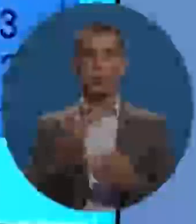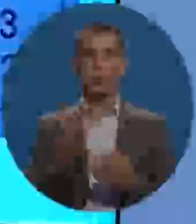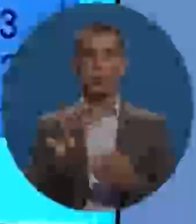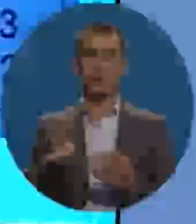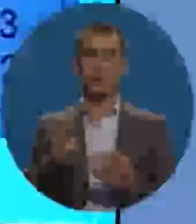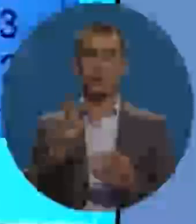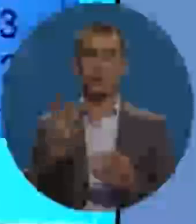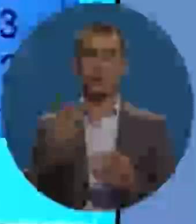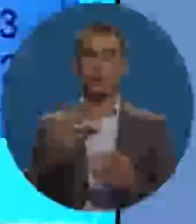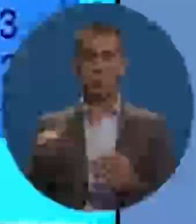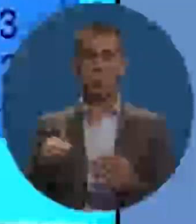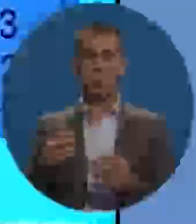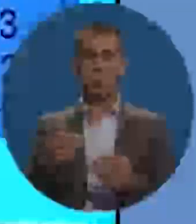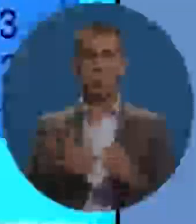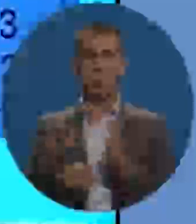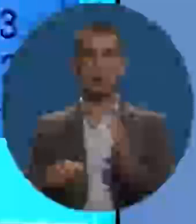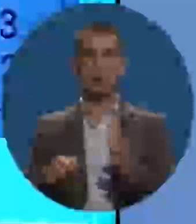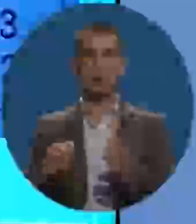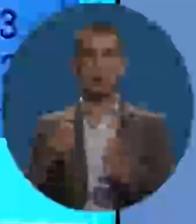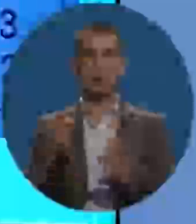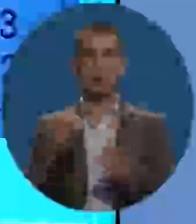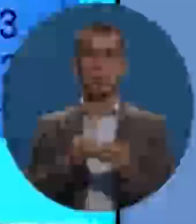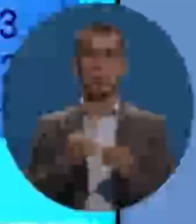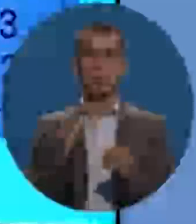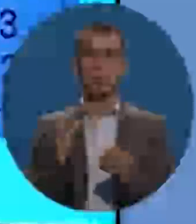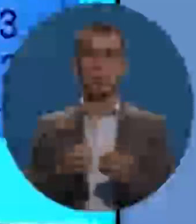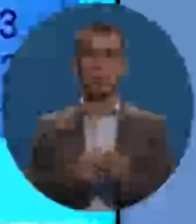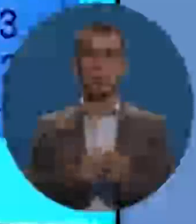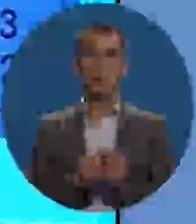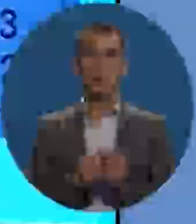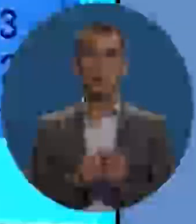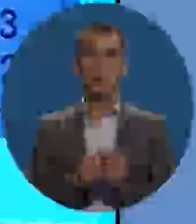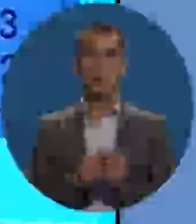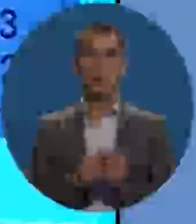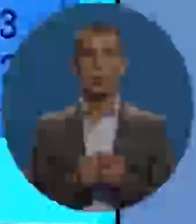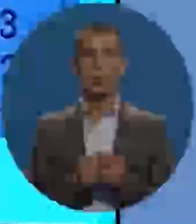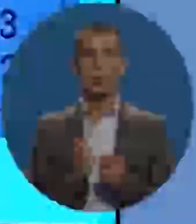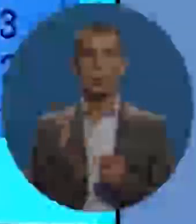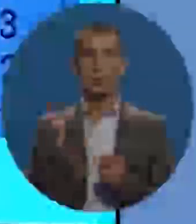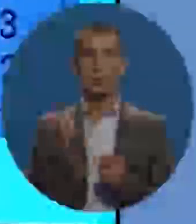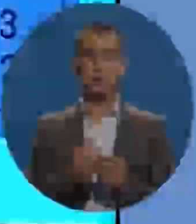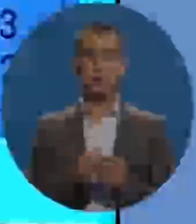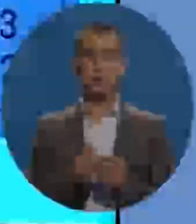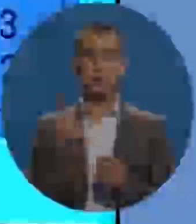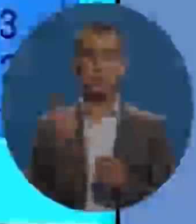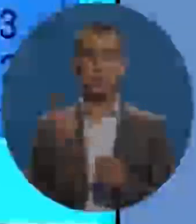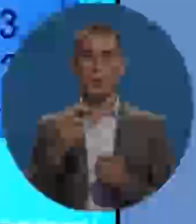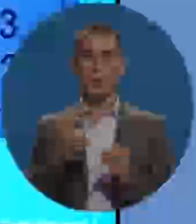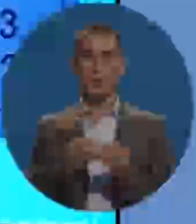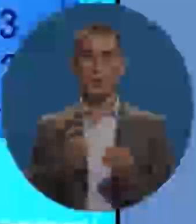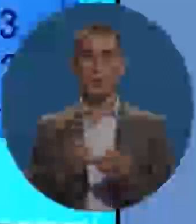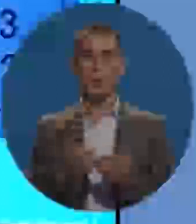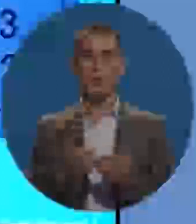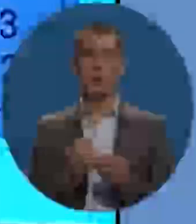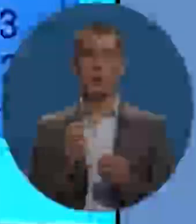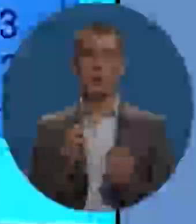243 615. 5, бірінші класс, бірліклер классы, бірлік таңба, 5, 1 онлық